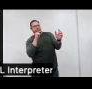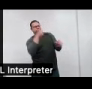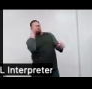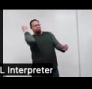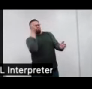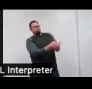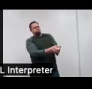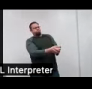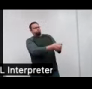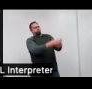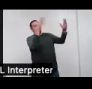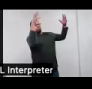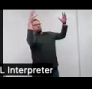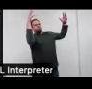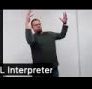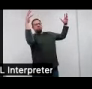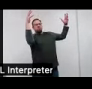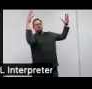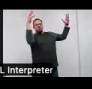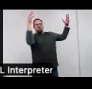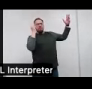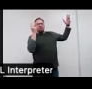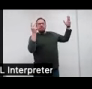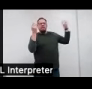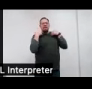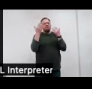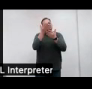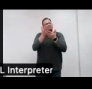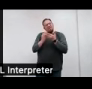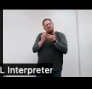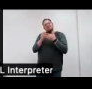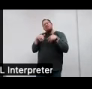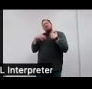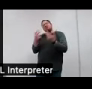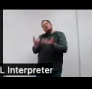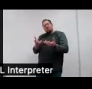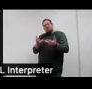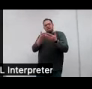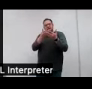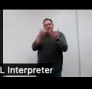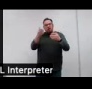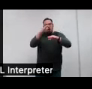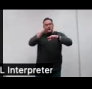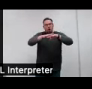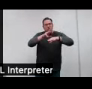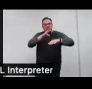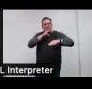You can see they have some of the. ومنظر من السماء اللي ممكن أن ترى الانفجار.